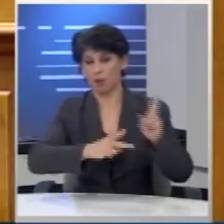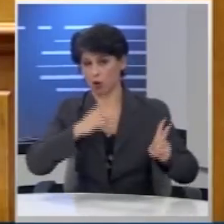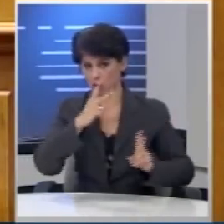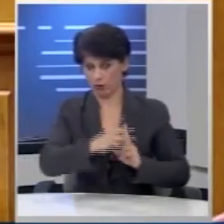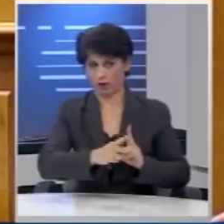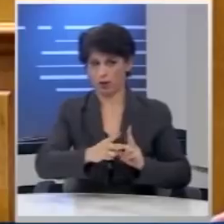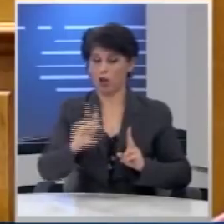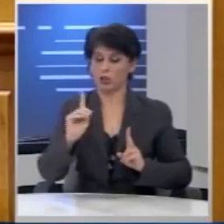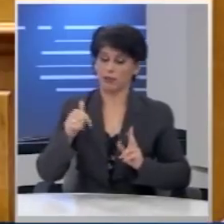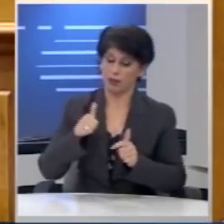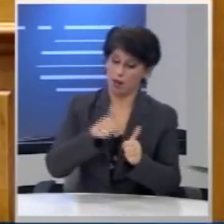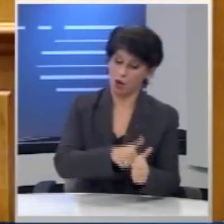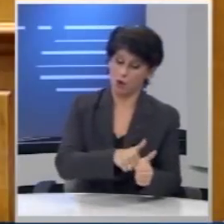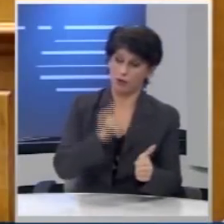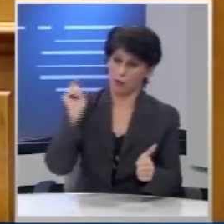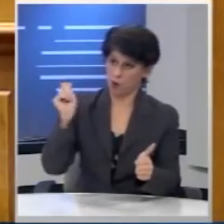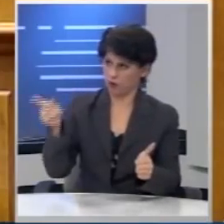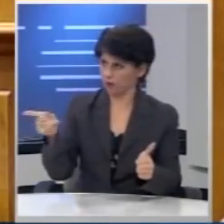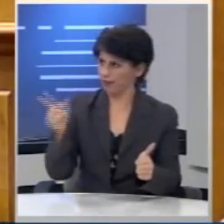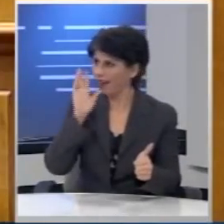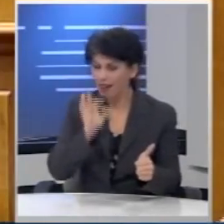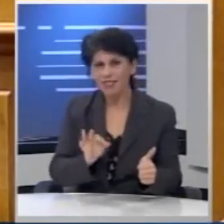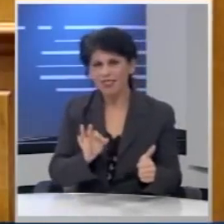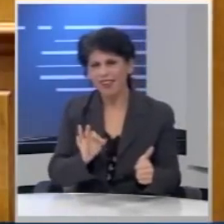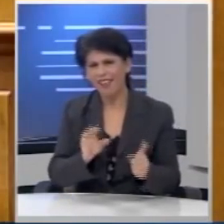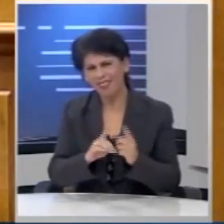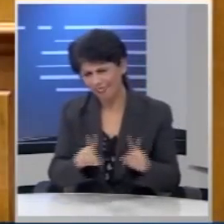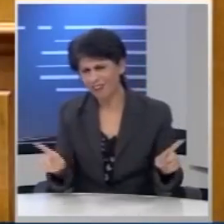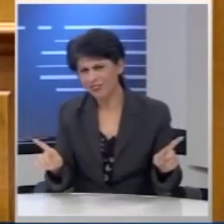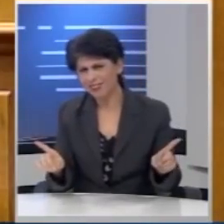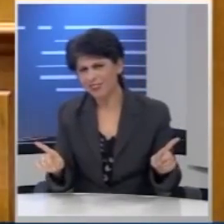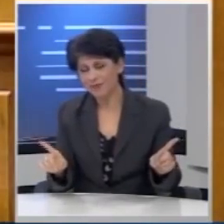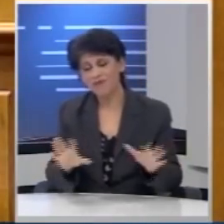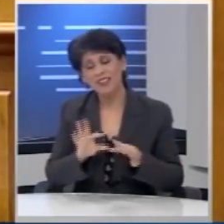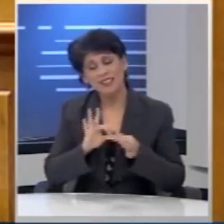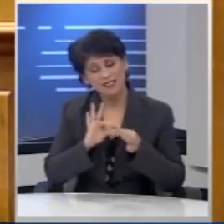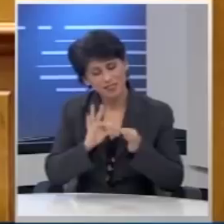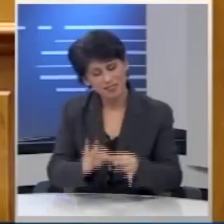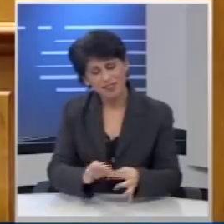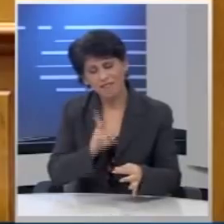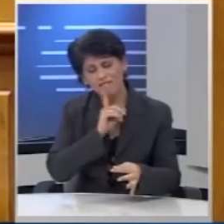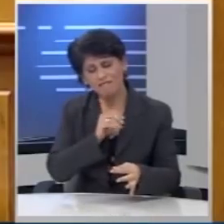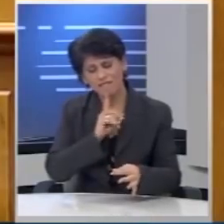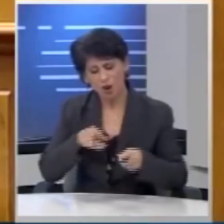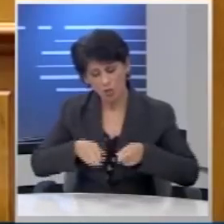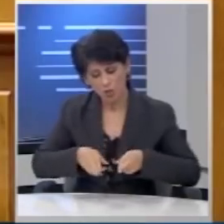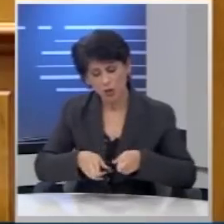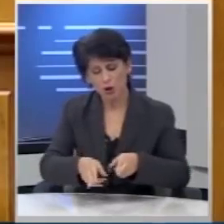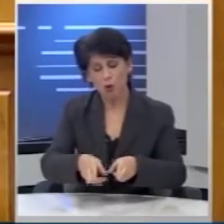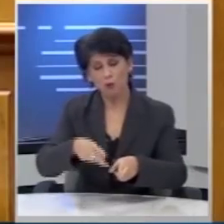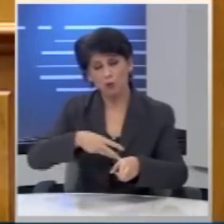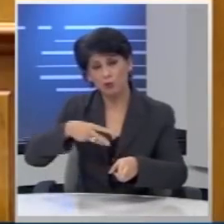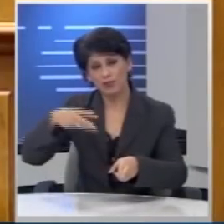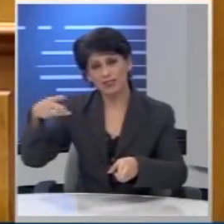κατηγορεί ότι δεν ακολουθείτε την πολιτική του, η αλήθεια είναι κάπως διαφορετική. Συνεχίζετε στον ίδιο δρόμο, τον οποίο